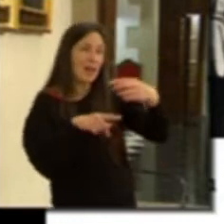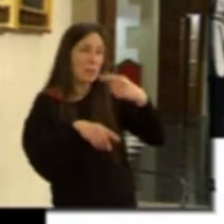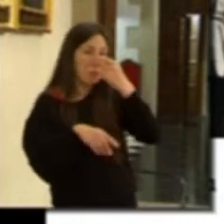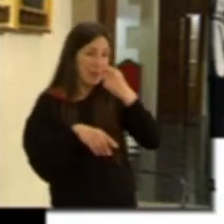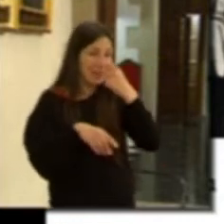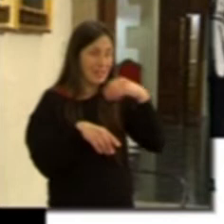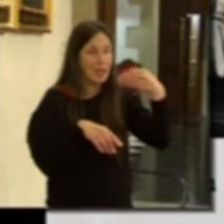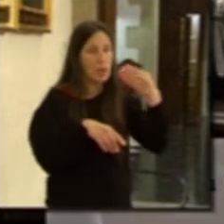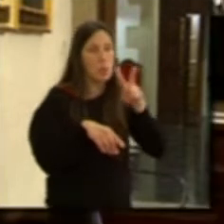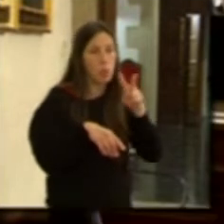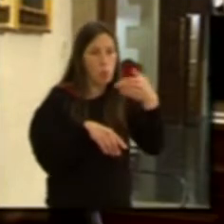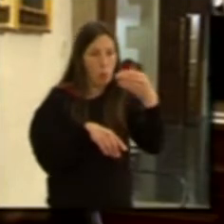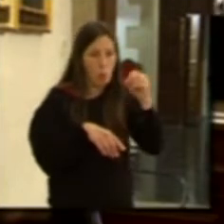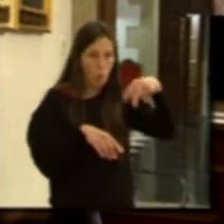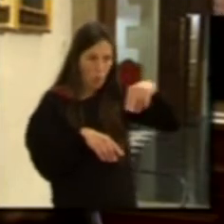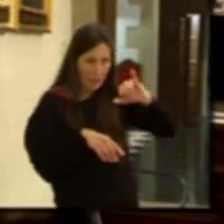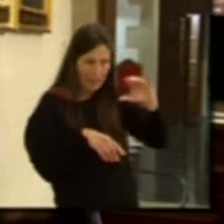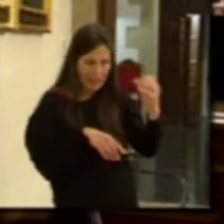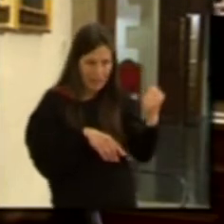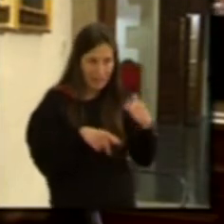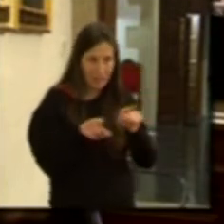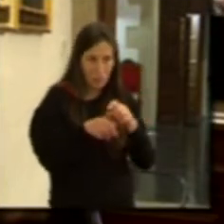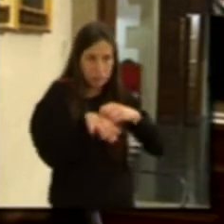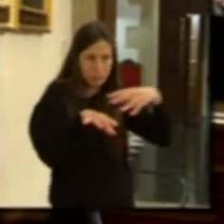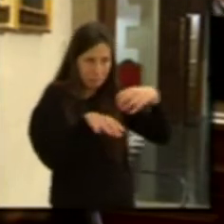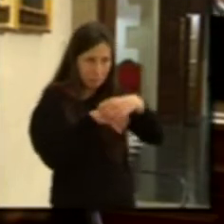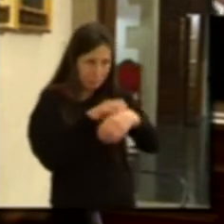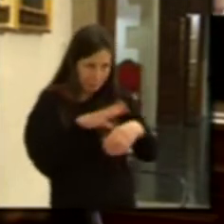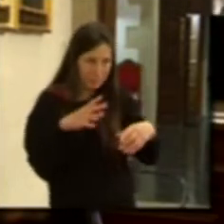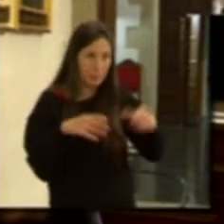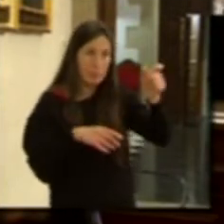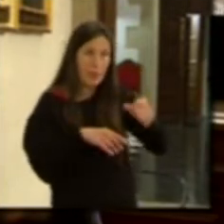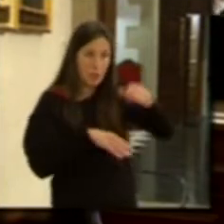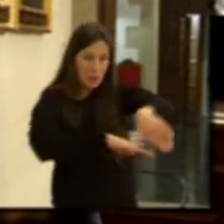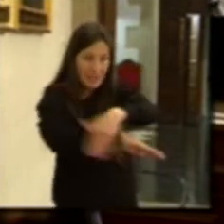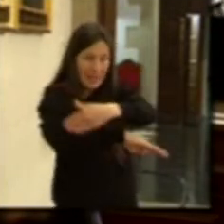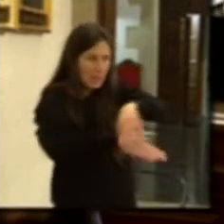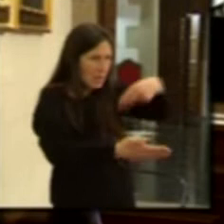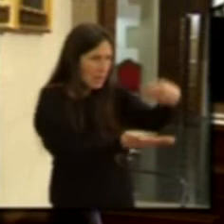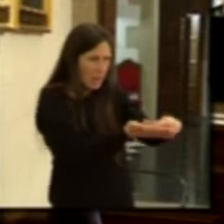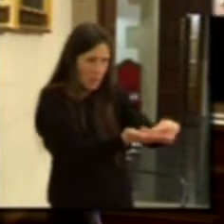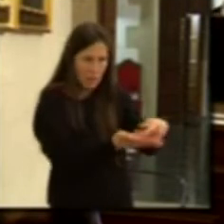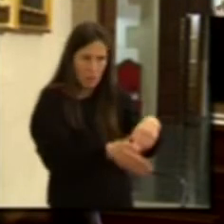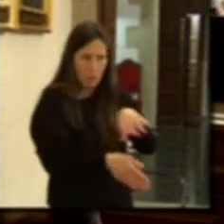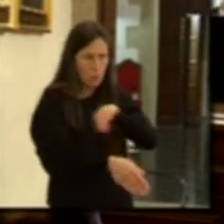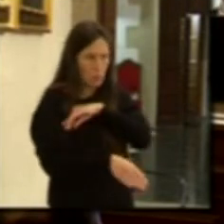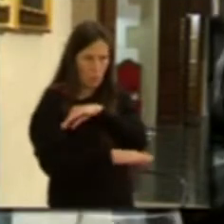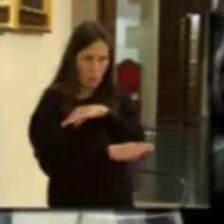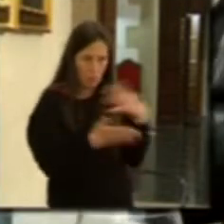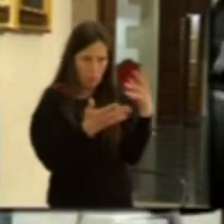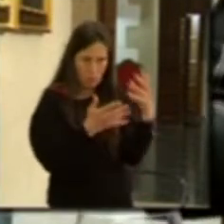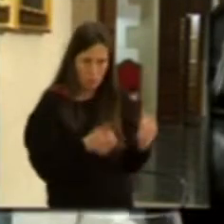ciutats. Aquesta pandèmia, les xifres, si em permeteu, potser no són molt exactes, però aproximadament es diu que